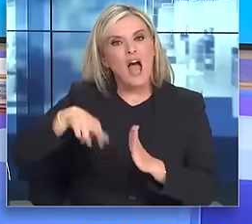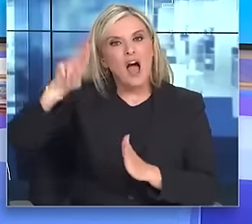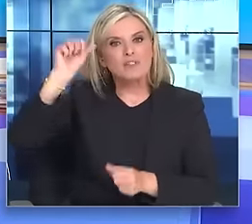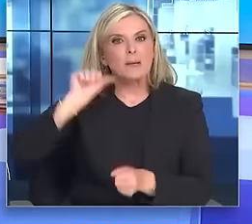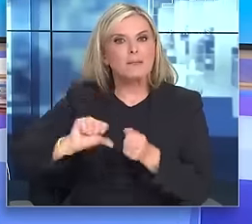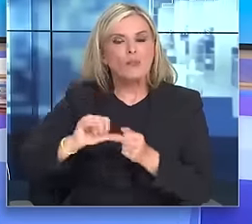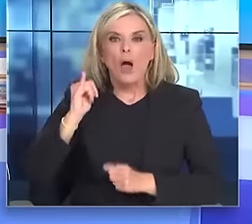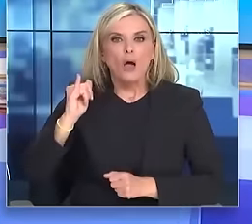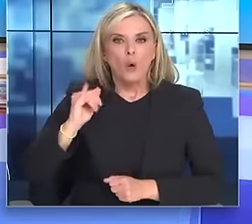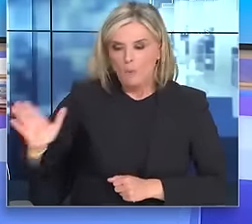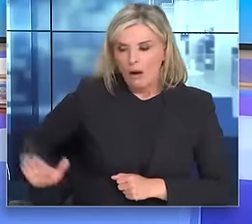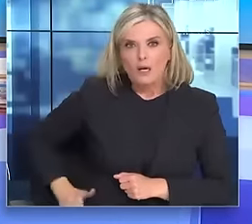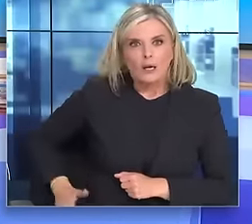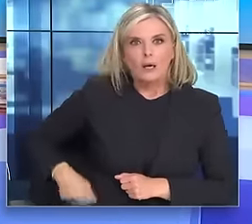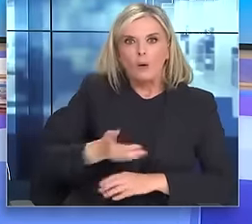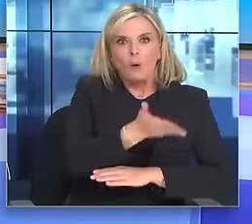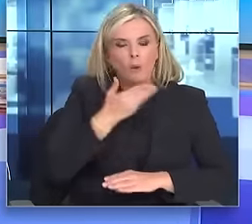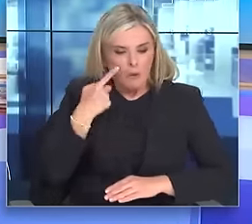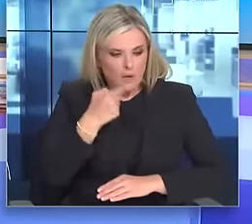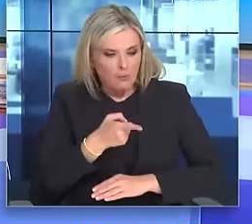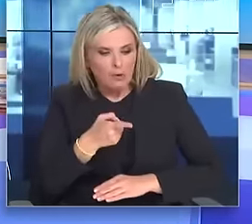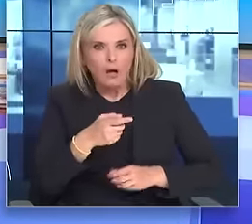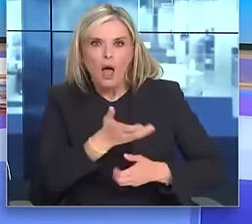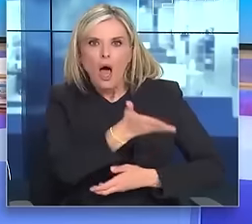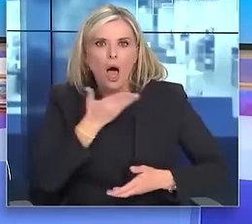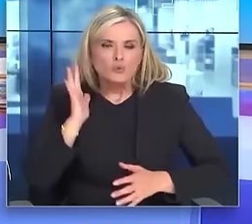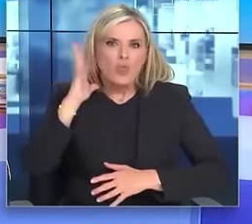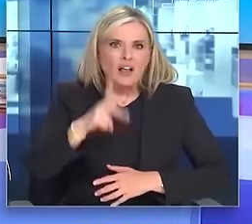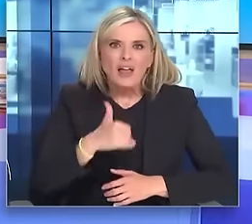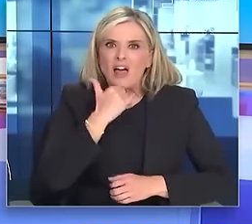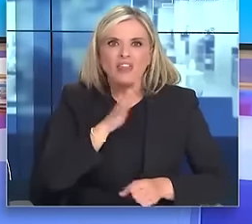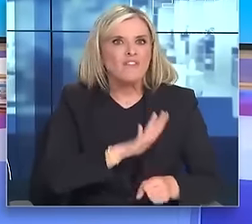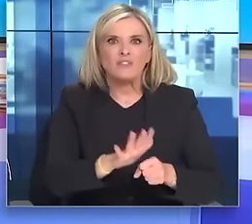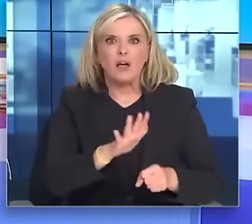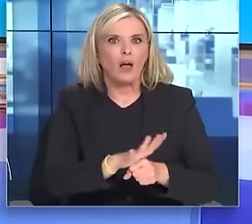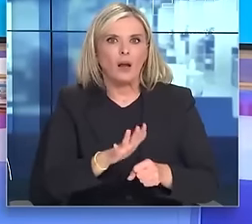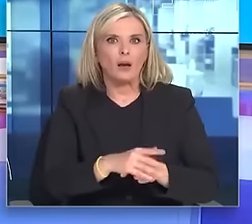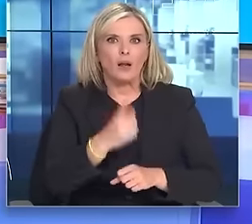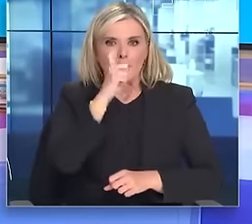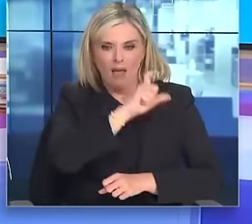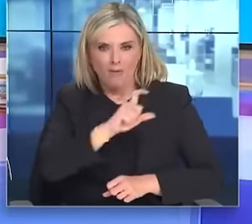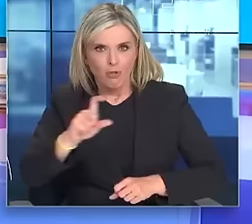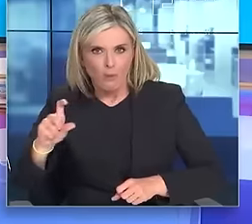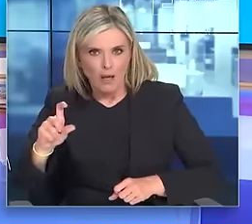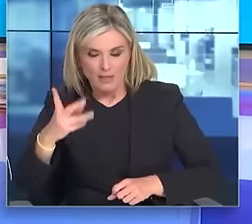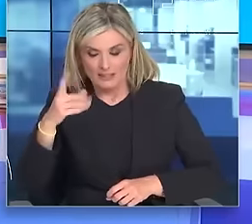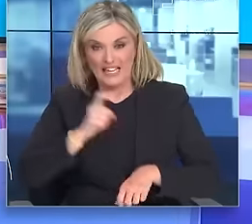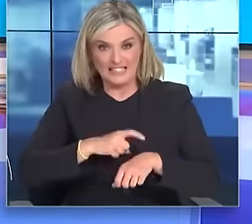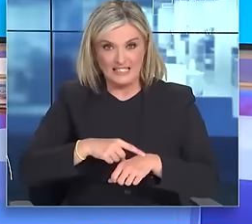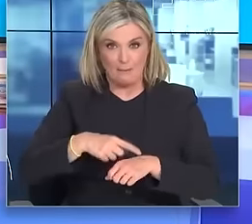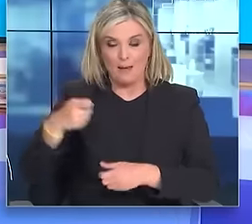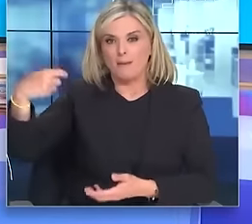Έλληνας δεν τις έχει δει όμως στην καθημερινότητα. Ξέρετε κάτι, γιατί μπορεί να τις βλέπει στο λογαριασμό, αλλά τα χρήματα αυτά φεύγουν την πρώτη φορά που τα βάζει στο σούπερ μάρκετ. Γι' αυτό το λέω.